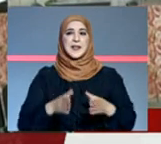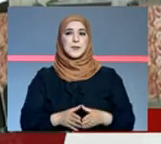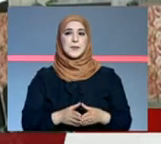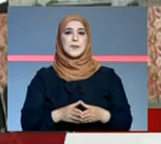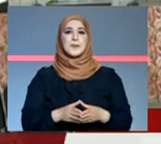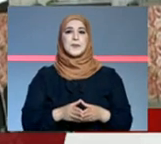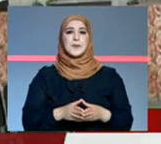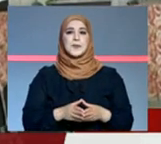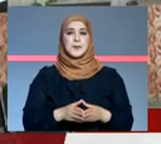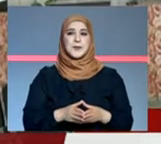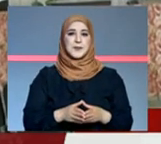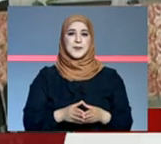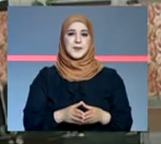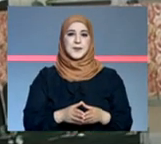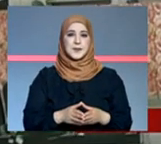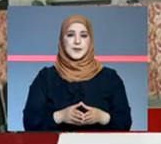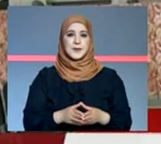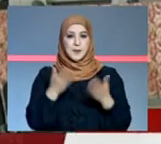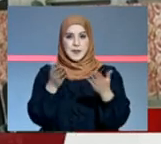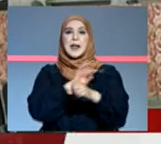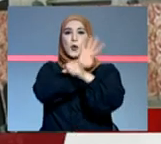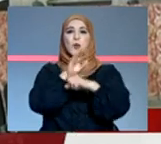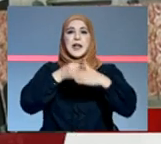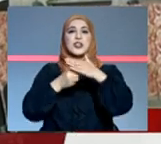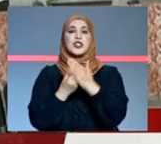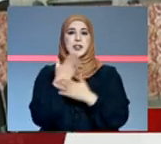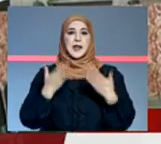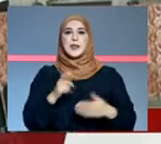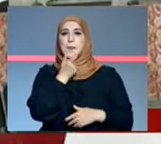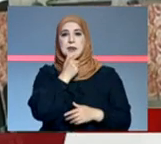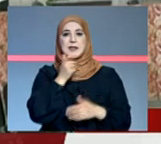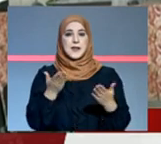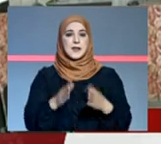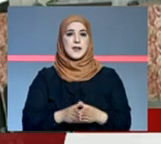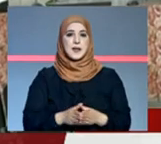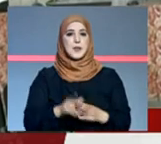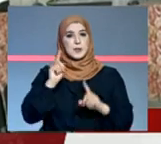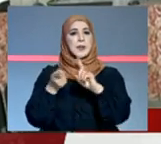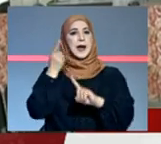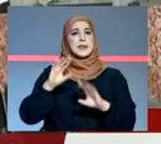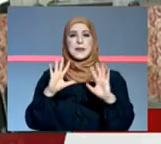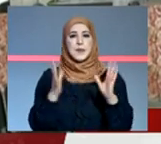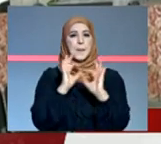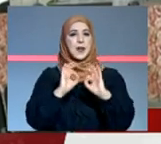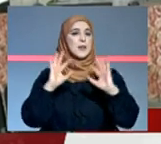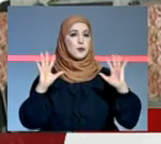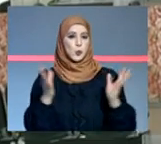الطفرة البريطانية هذه سلالة جديدة اللي من الخصائص متاعها